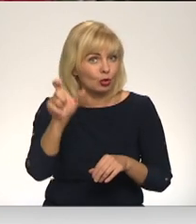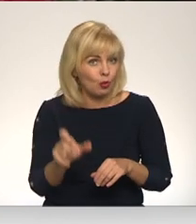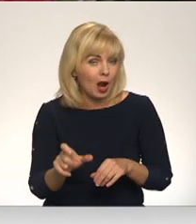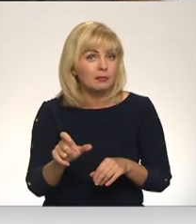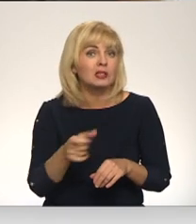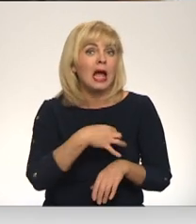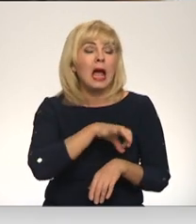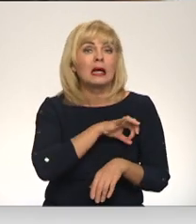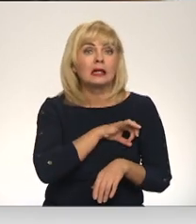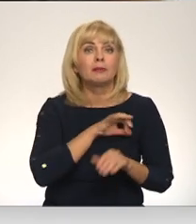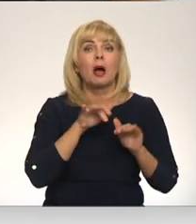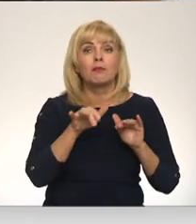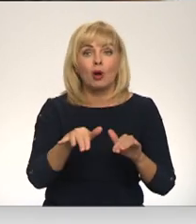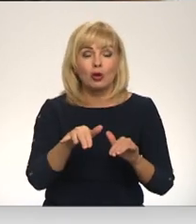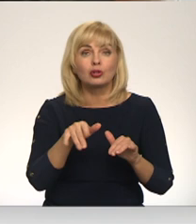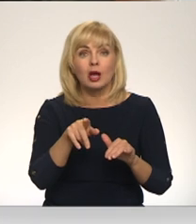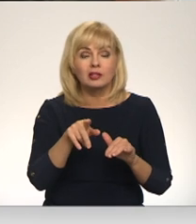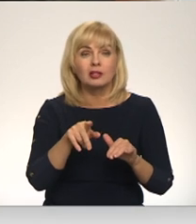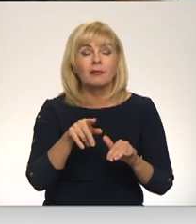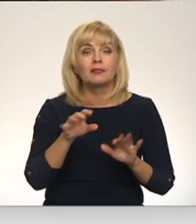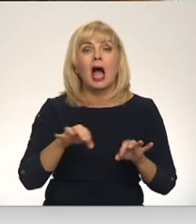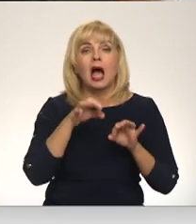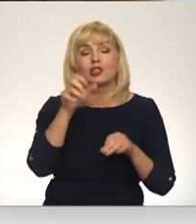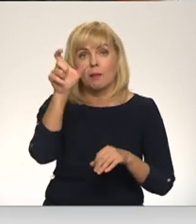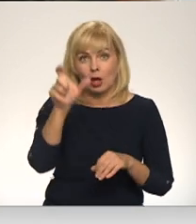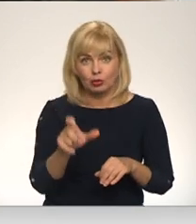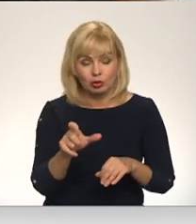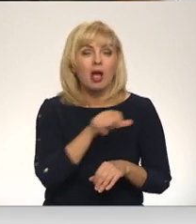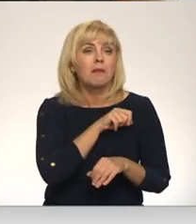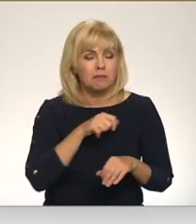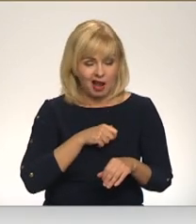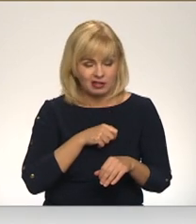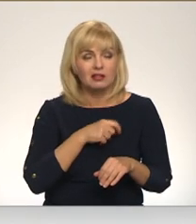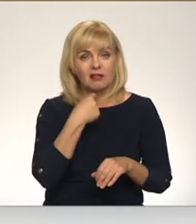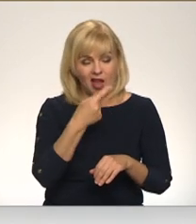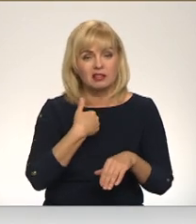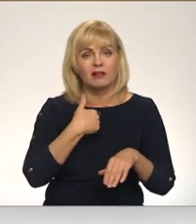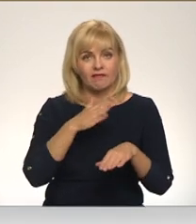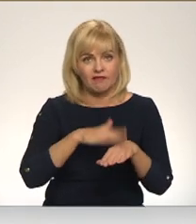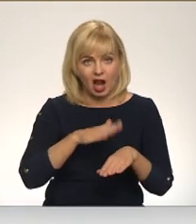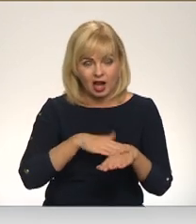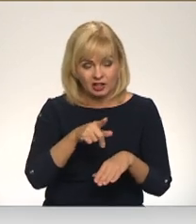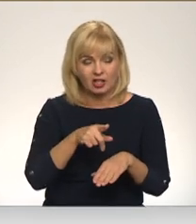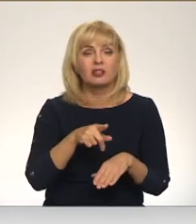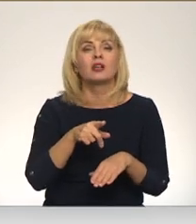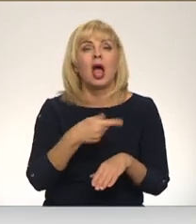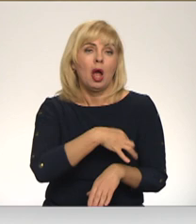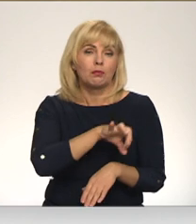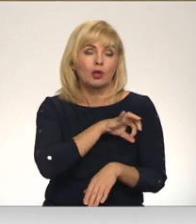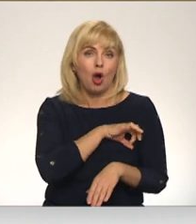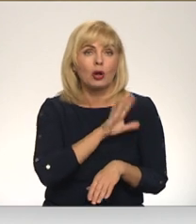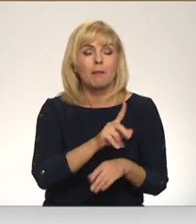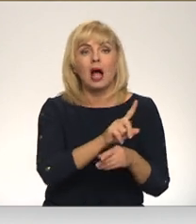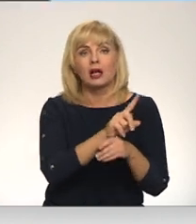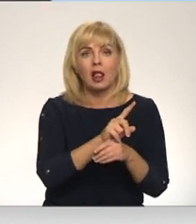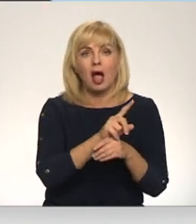Krimināla procesa ietvaros veicot izmeklēšanu, aizdomās turamā persona bija atzinusi savu vainu. Aģentūra Leta ziņo, ka prokuratūra par